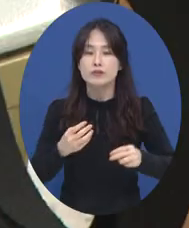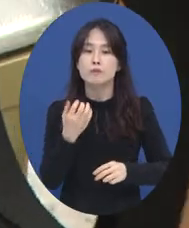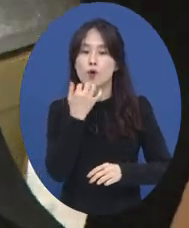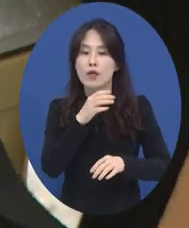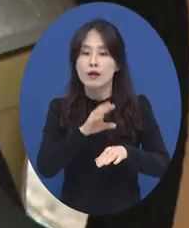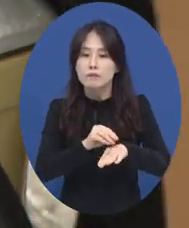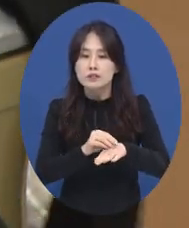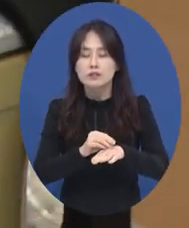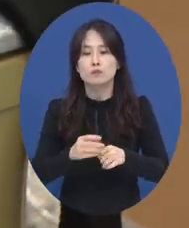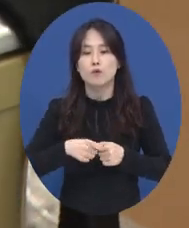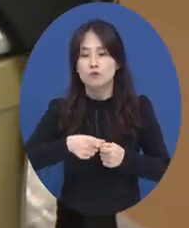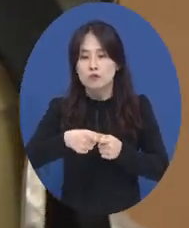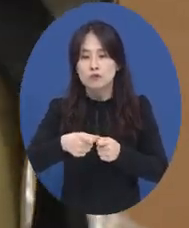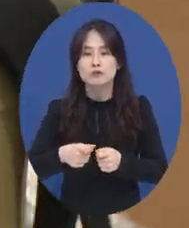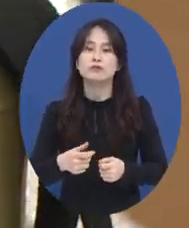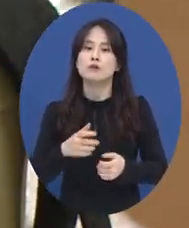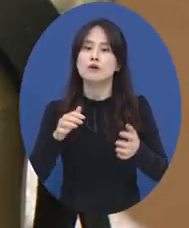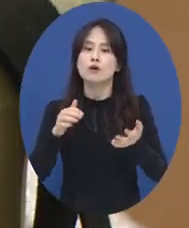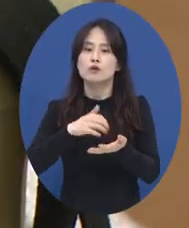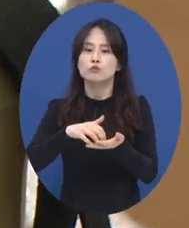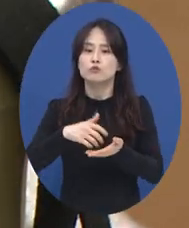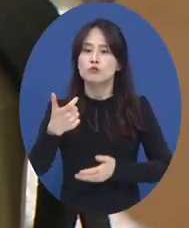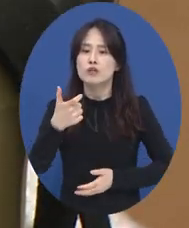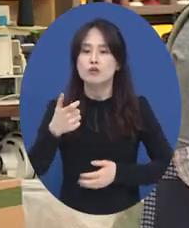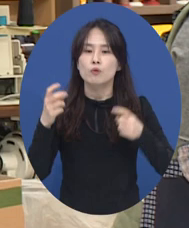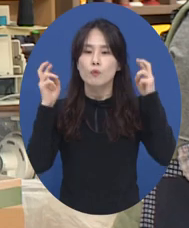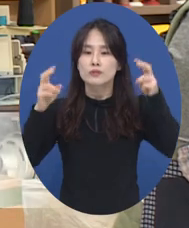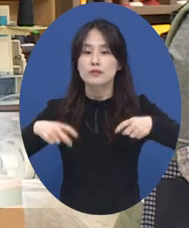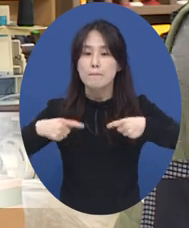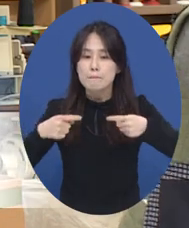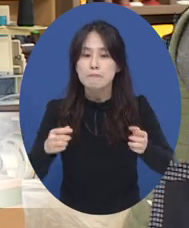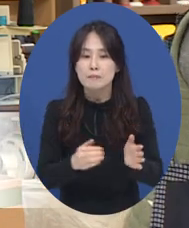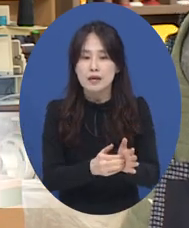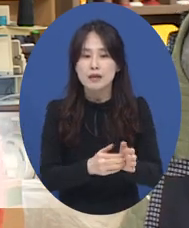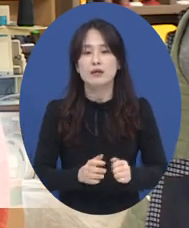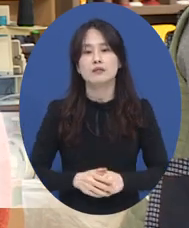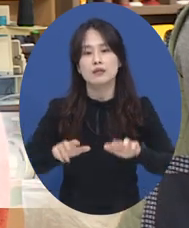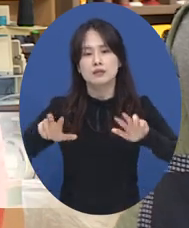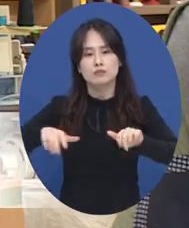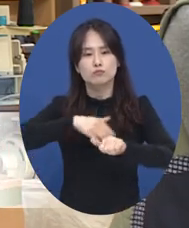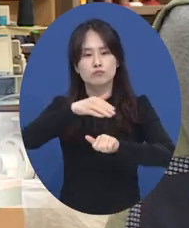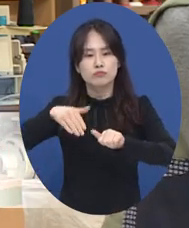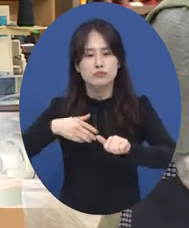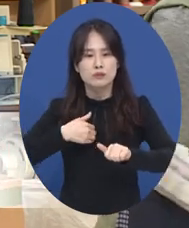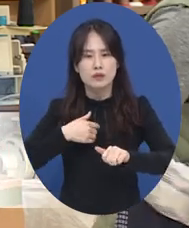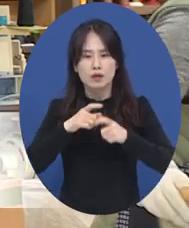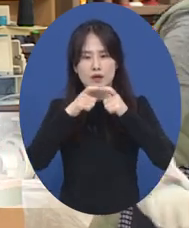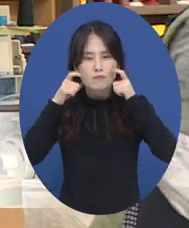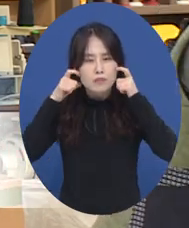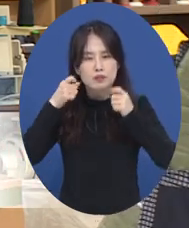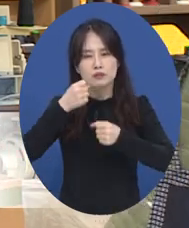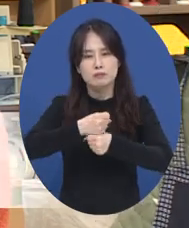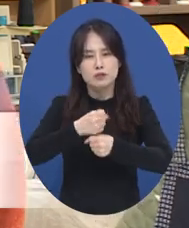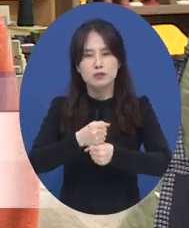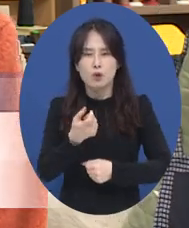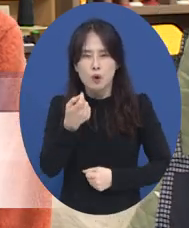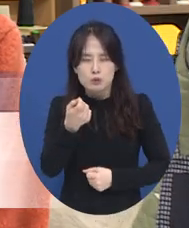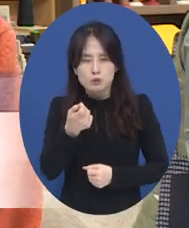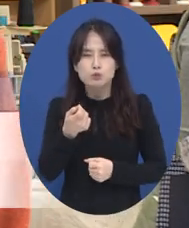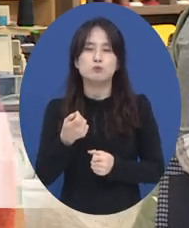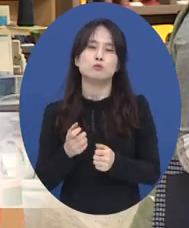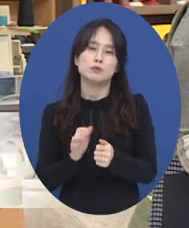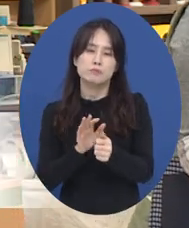봉제 업체 등총 60개 회사가 참여했습니다. 이 시국에 제가 마스크를